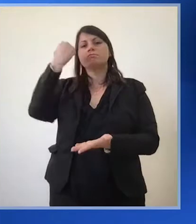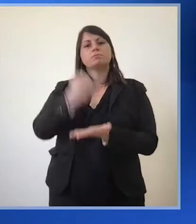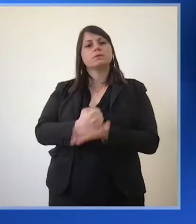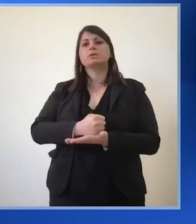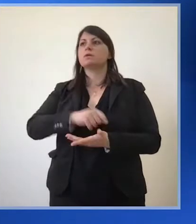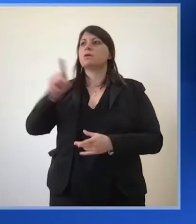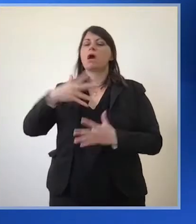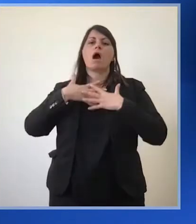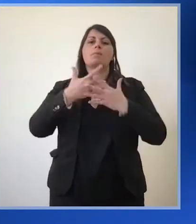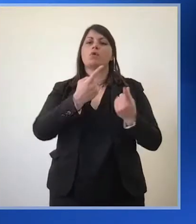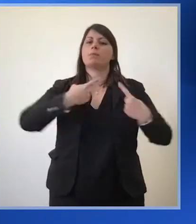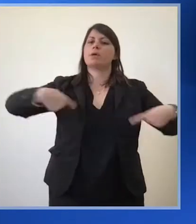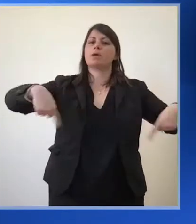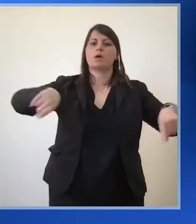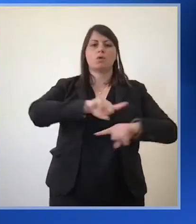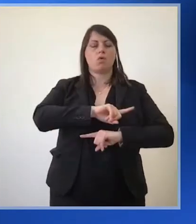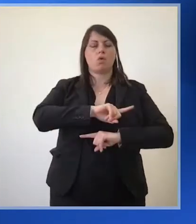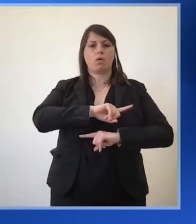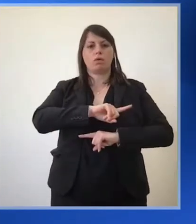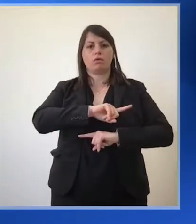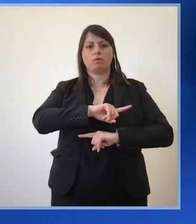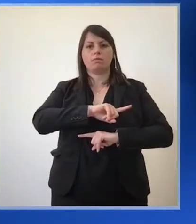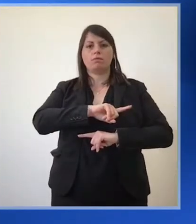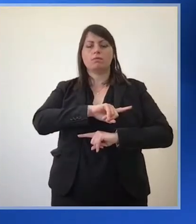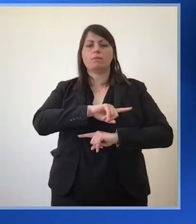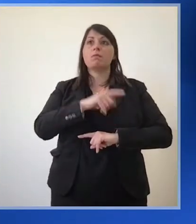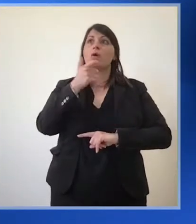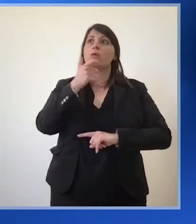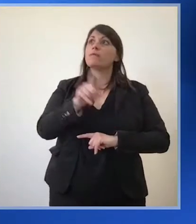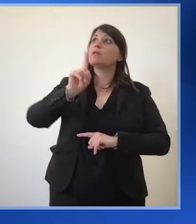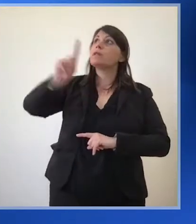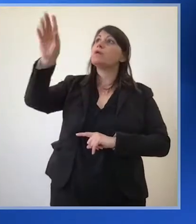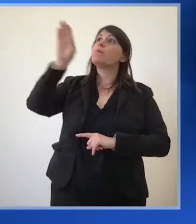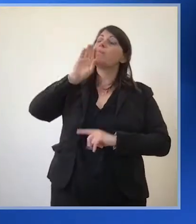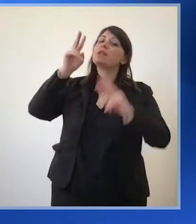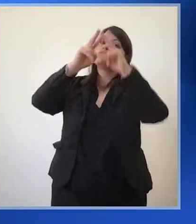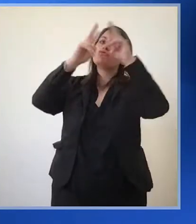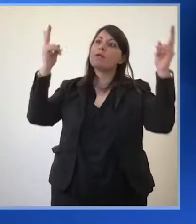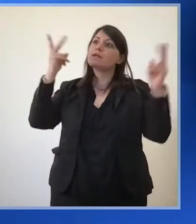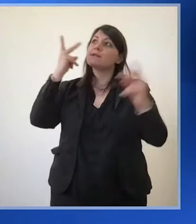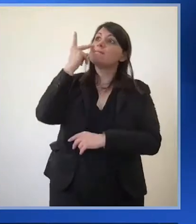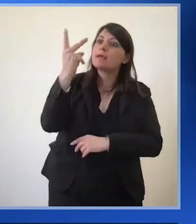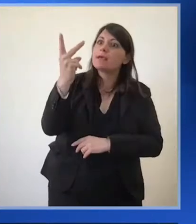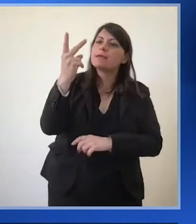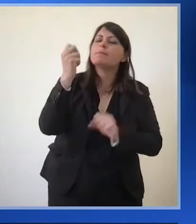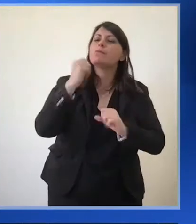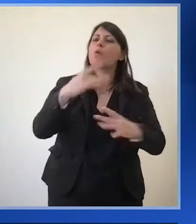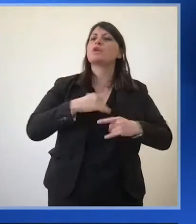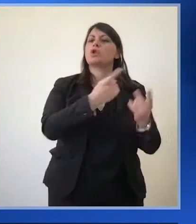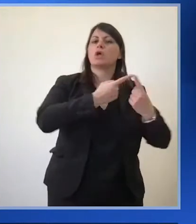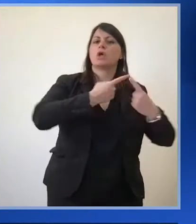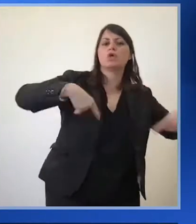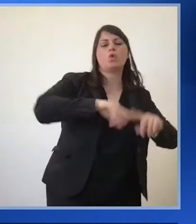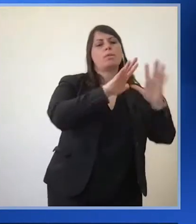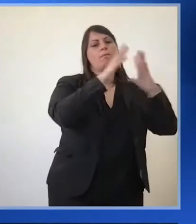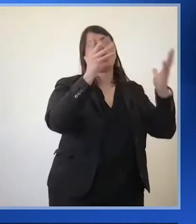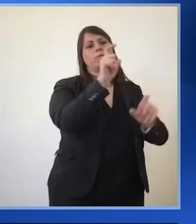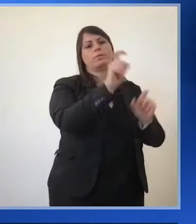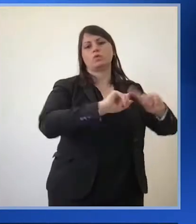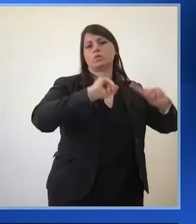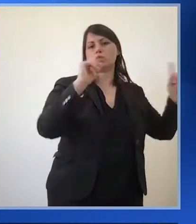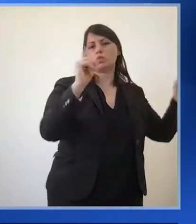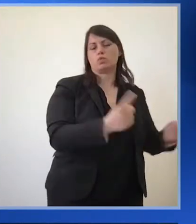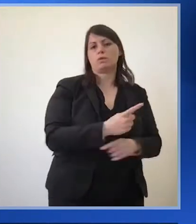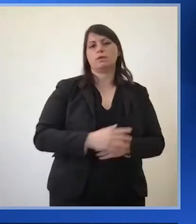il Padre Celeste le veda e abbia misericordia di noi e del mondo intero. Le piaghe